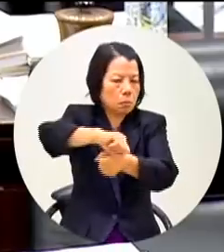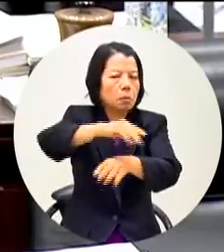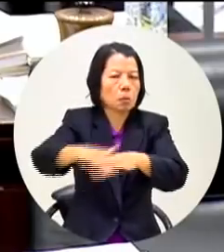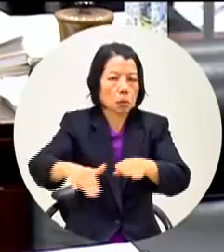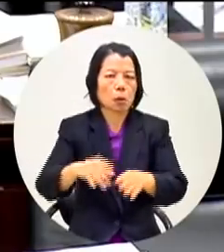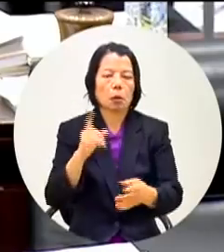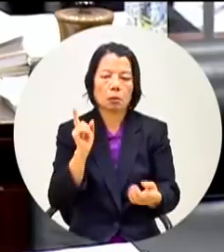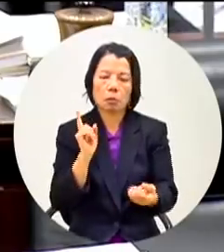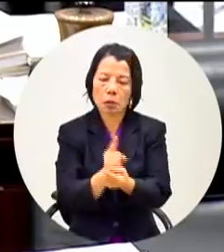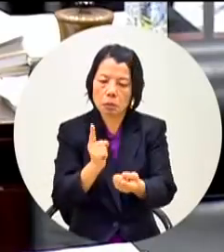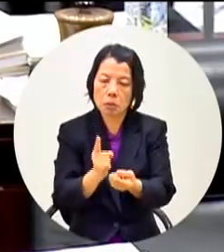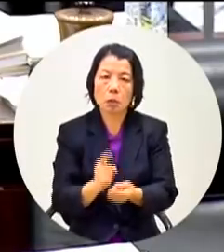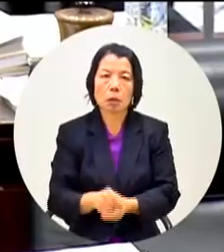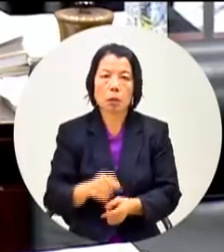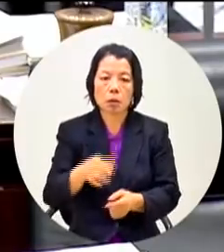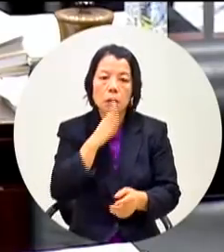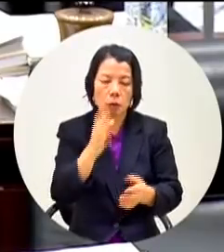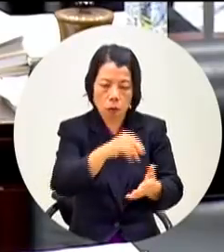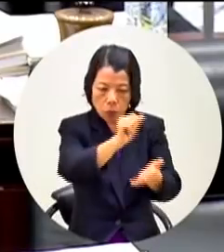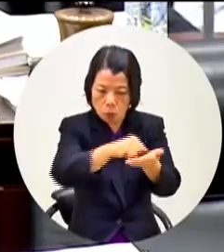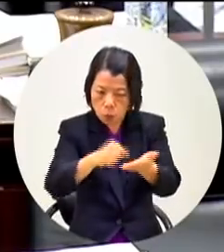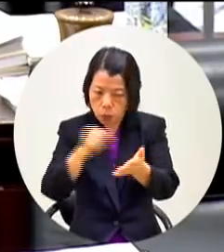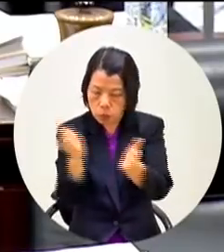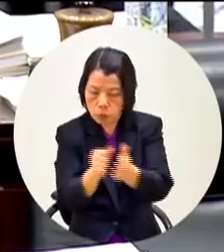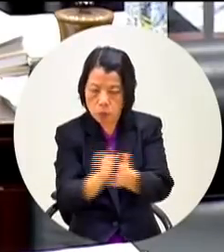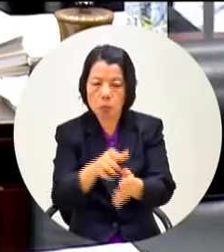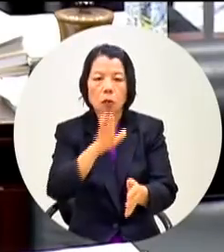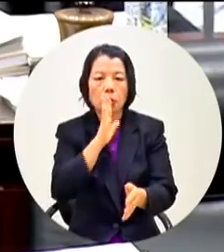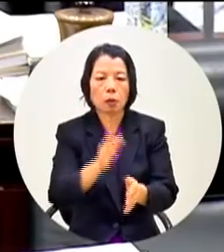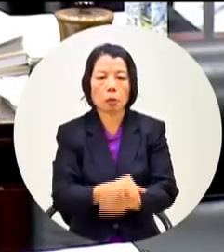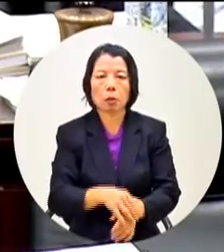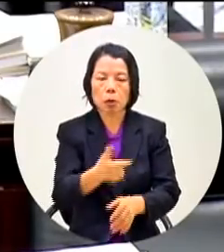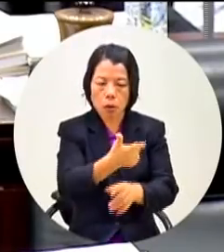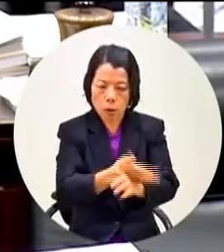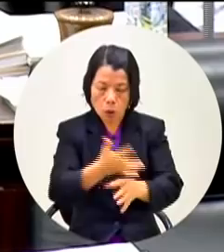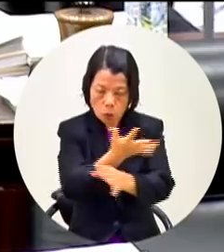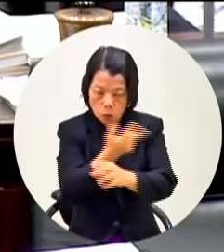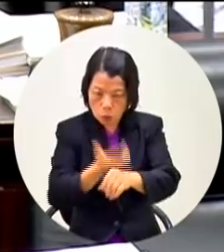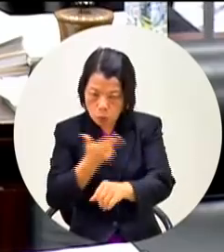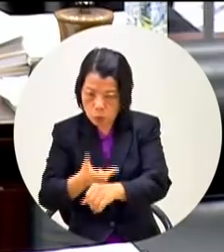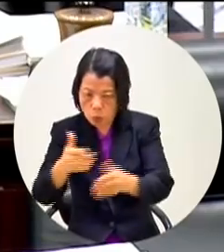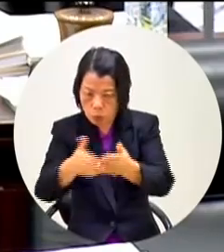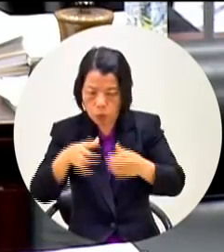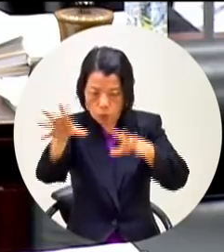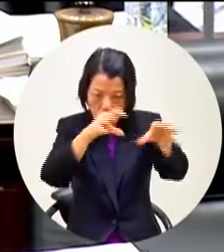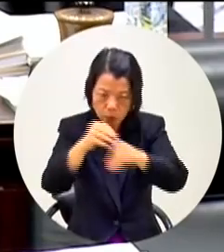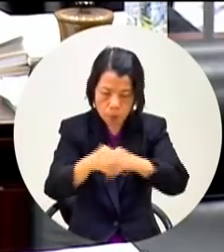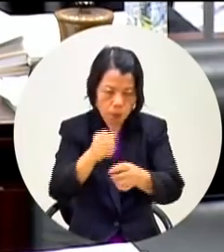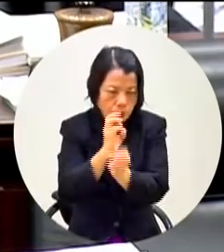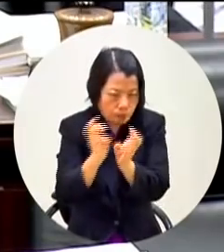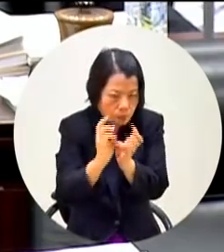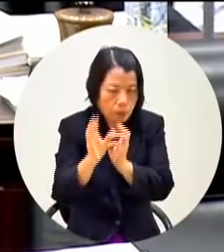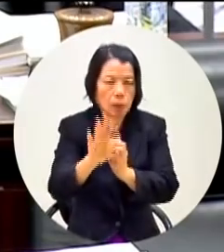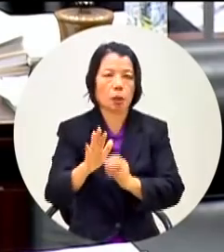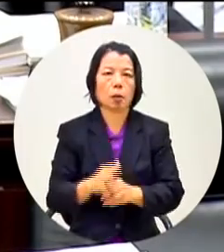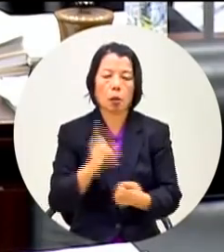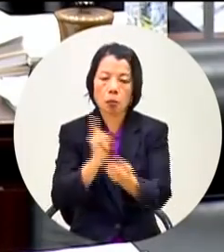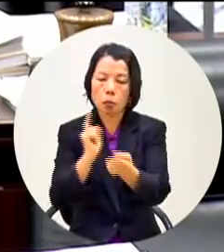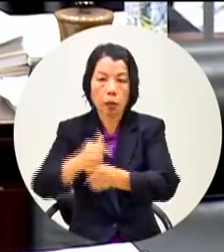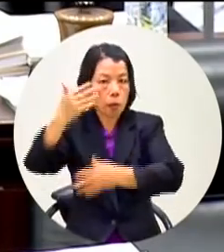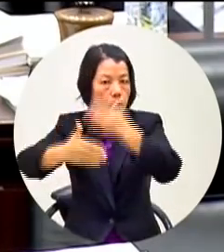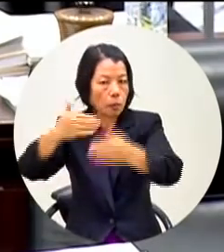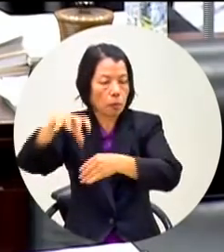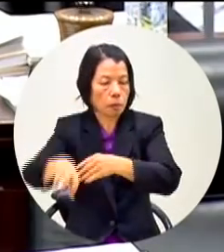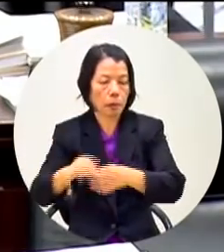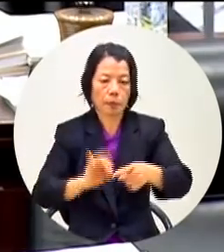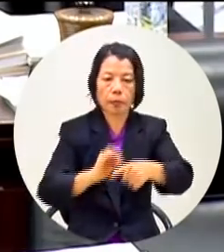透过科学统计出来的资料。电影院呢更高，威秀影城46%，异想天地以后也会有电影